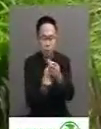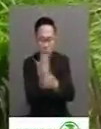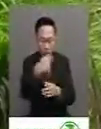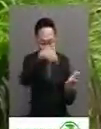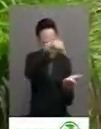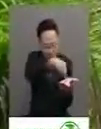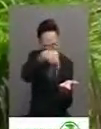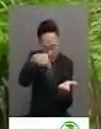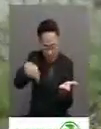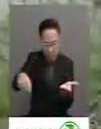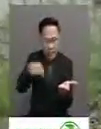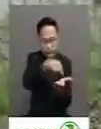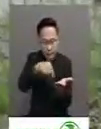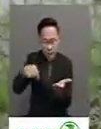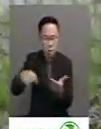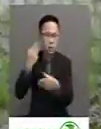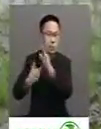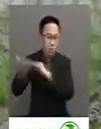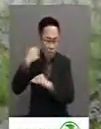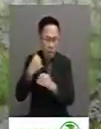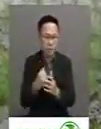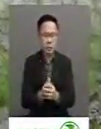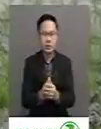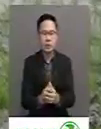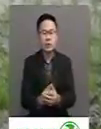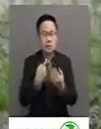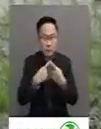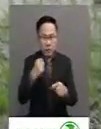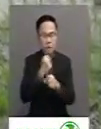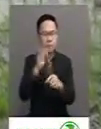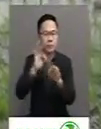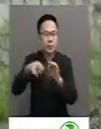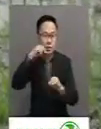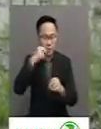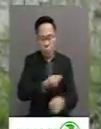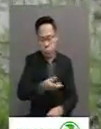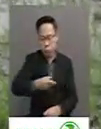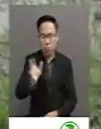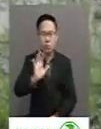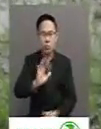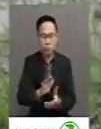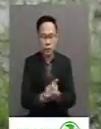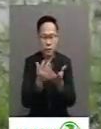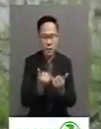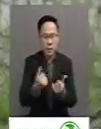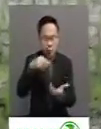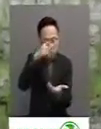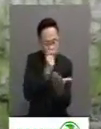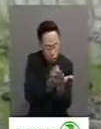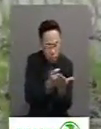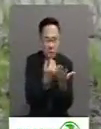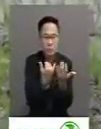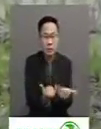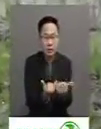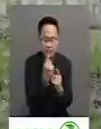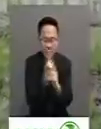ซึ่งถือว่าเป็นวิธีแบบโบราณแล้วก็เอาฤกษ์ดีวันนี้วันพฤชมงคลเป็นการเริ่มต้นของการเพาะปลูกตามความเชื่อเ